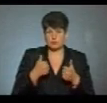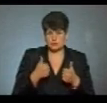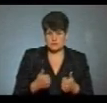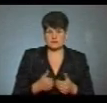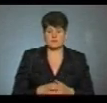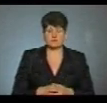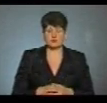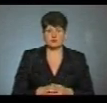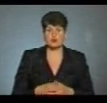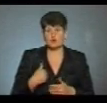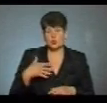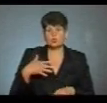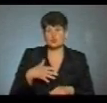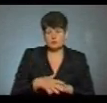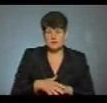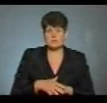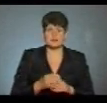само. Змійте, це,